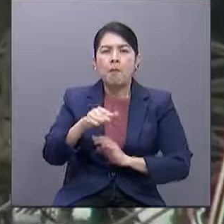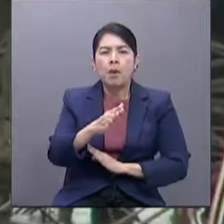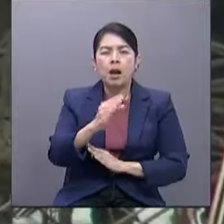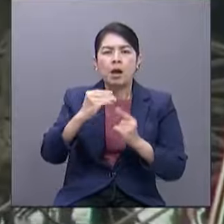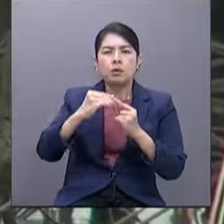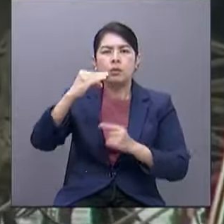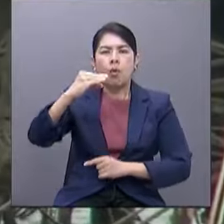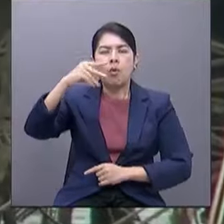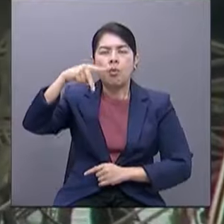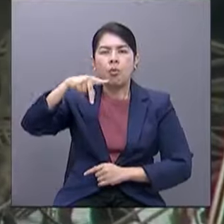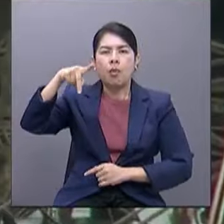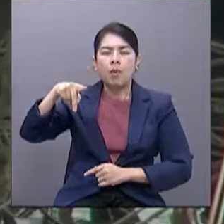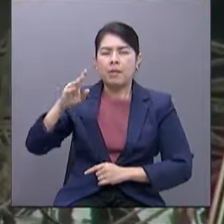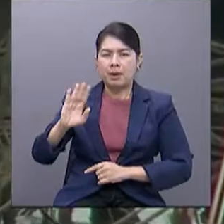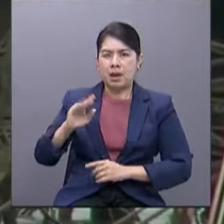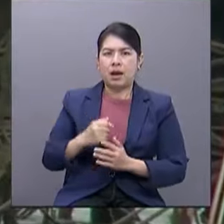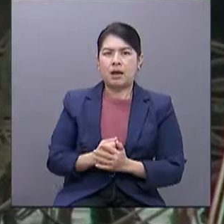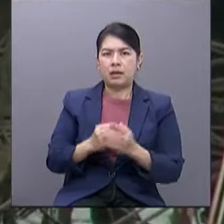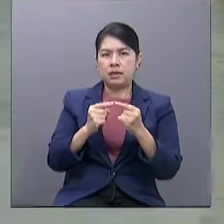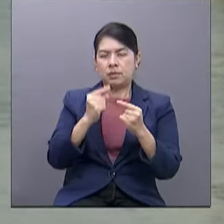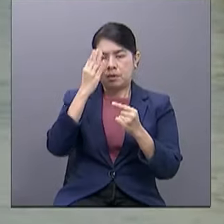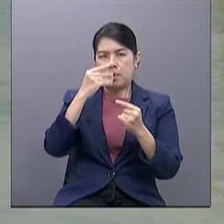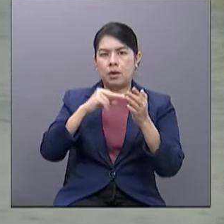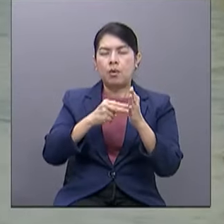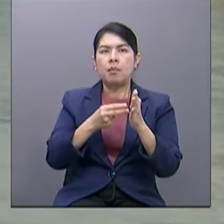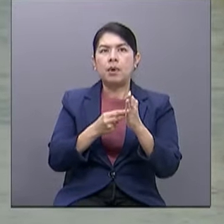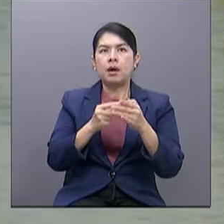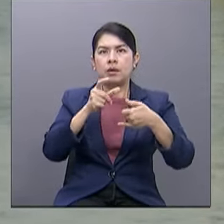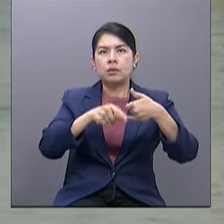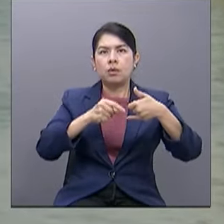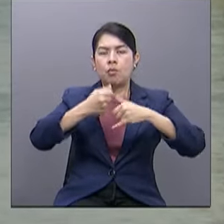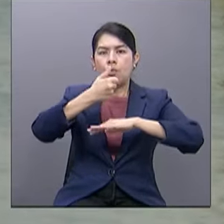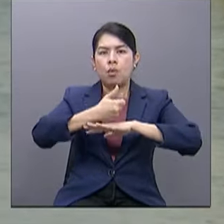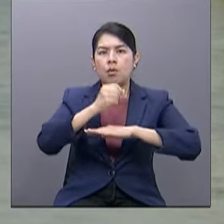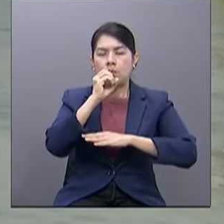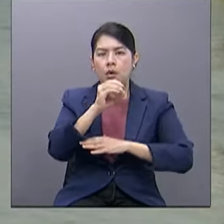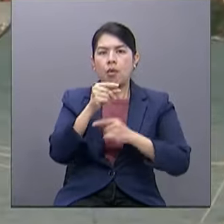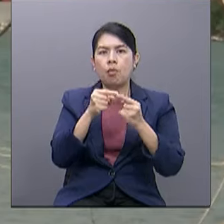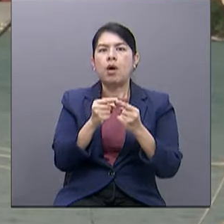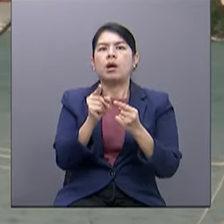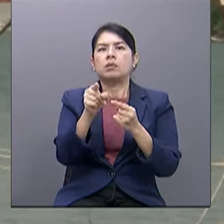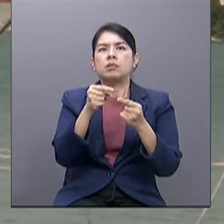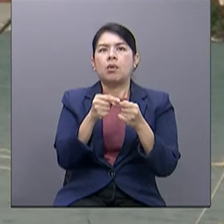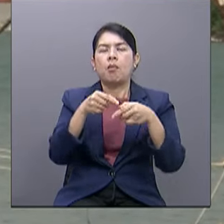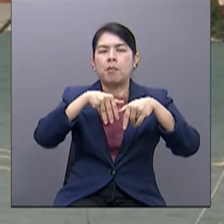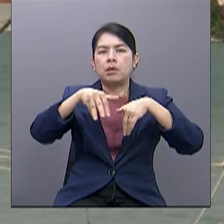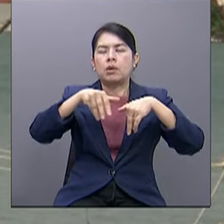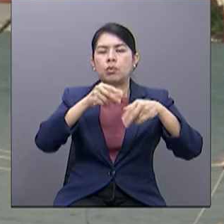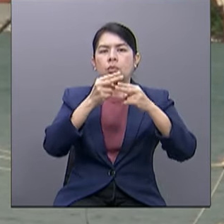บอกว่าไม่ได้มีอำนาจที่จะอนุญาตให้ทำก็คงยืนยันแหละค่ะว่าสิ่งที่เกิดขึ้นมันเกิดขึ้นโดยผิดกฎหมายผู้ว่าไม่เกี่ยวข้อง